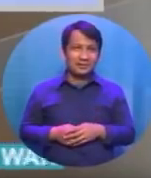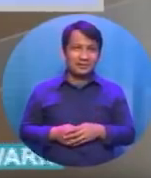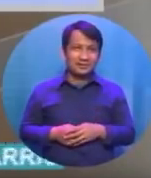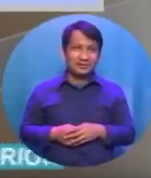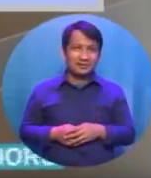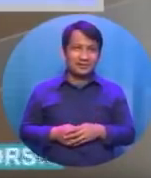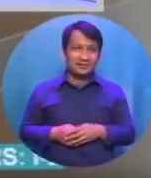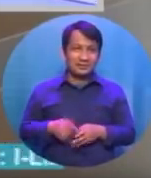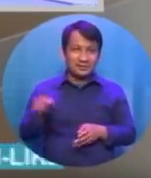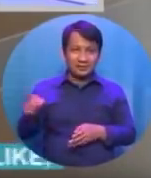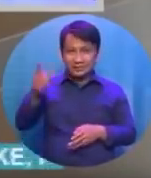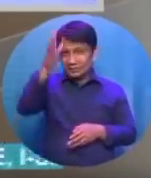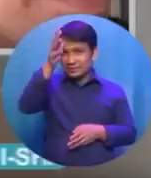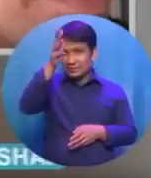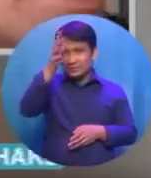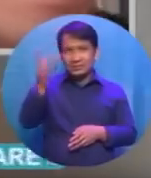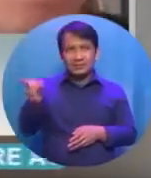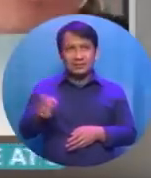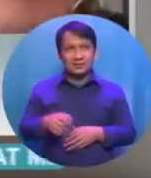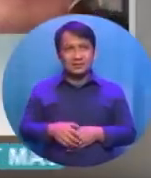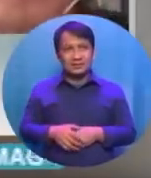Ay tatay mo!